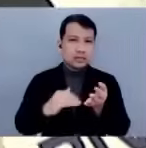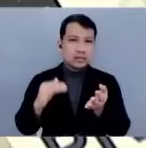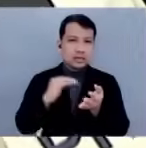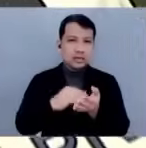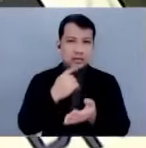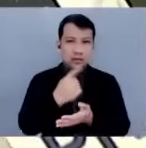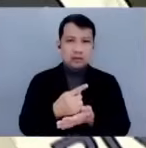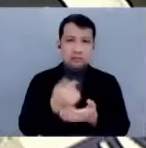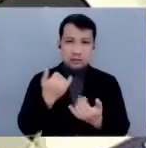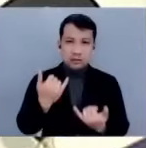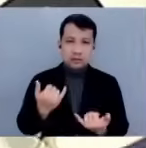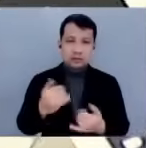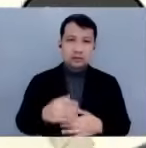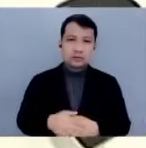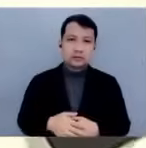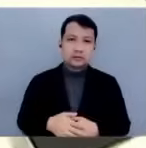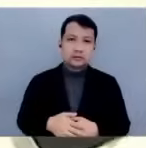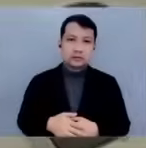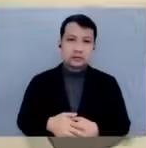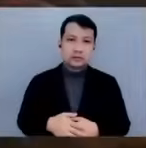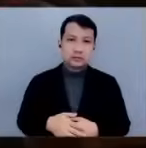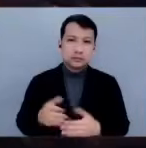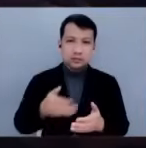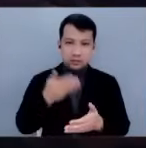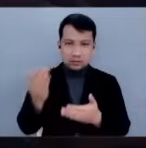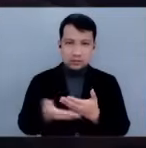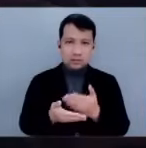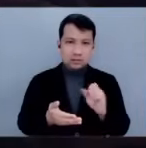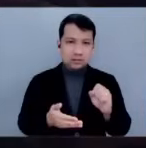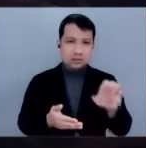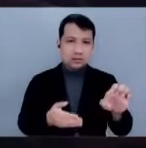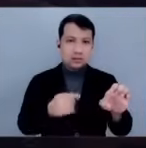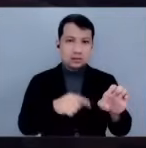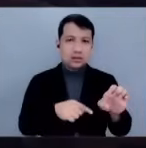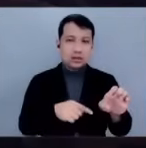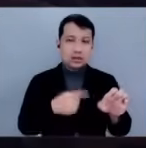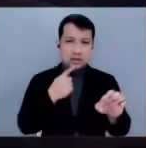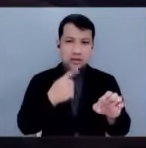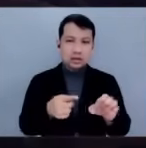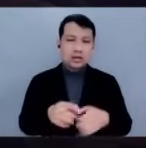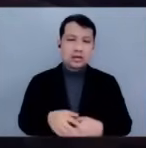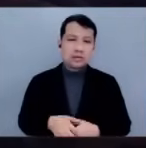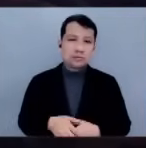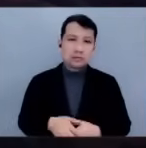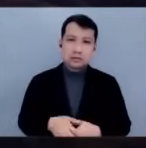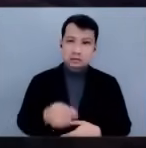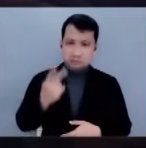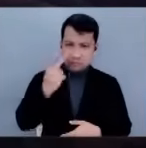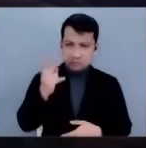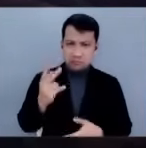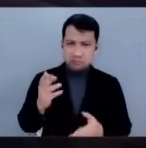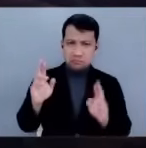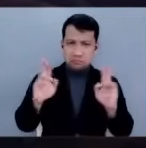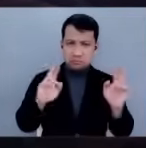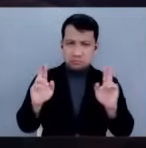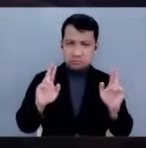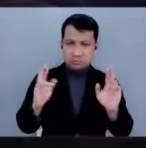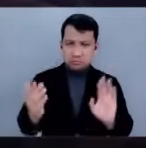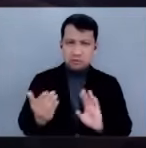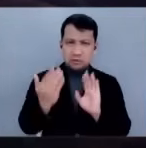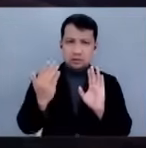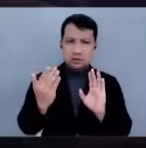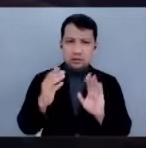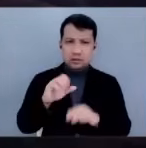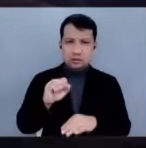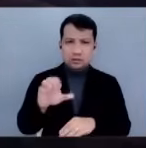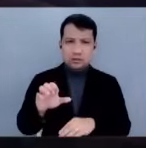ngayon, kakasuhan ko na sila. Sa isang pahayag, sinabi ni Roque na handa siyang harapin ang reklamo. Patunay